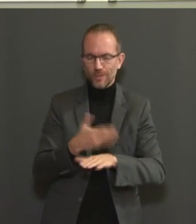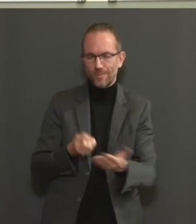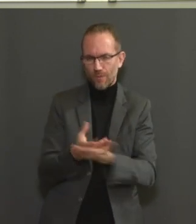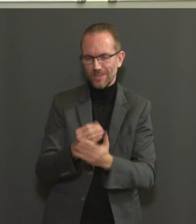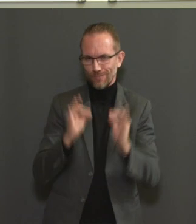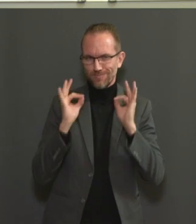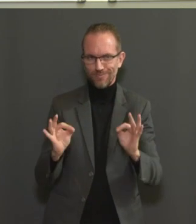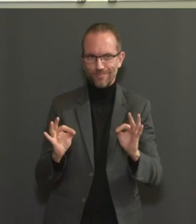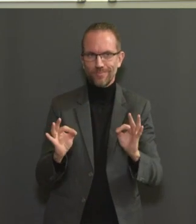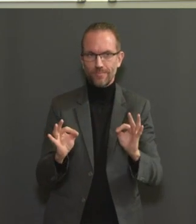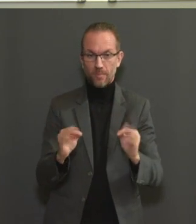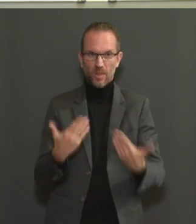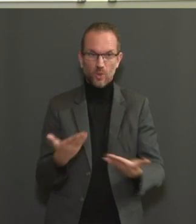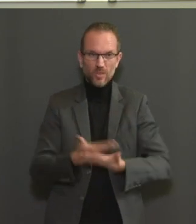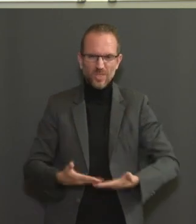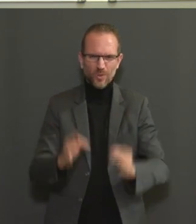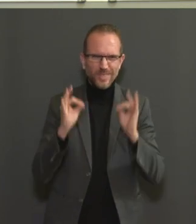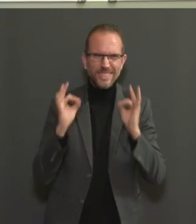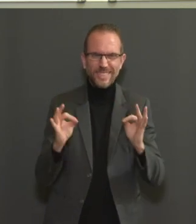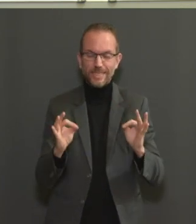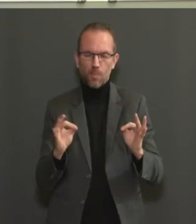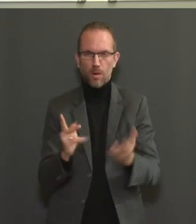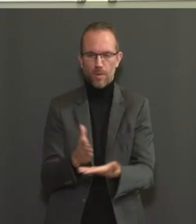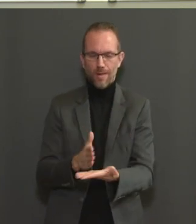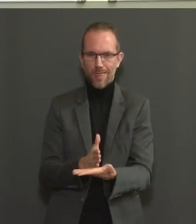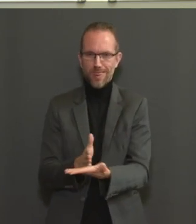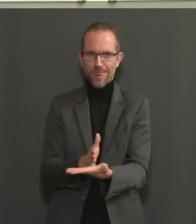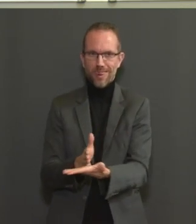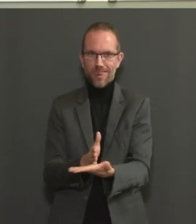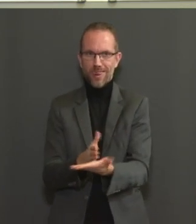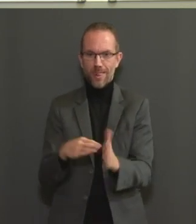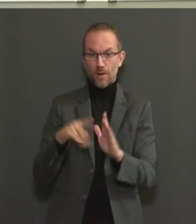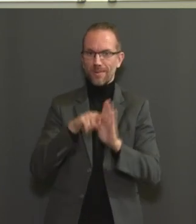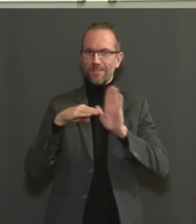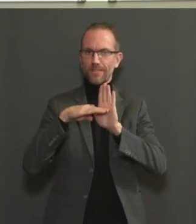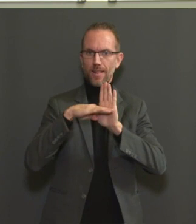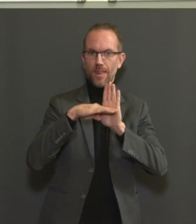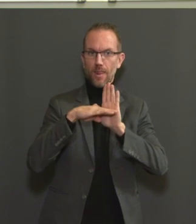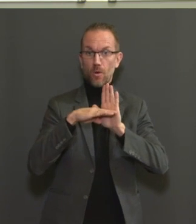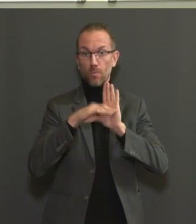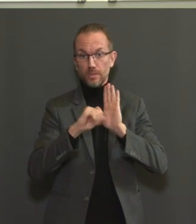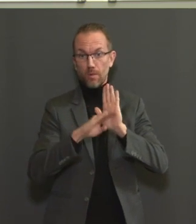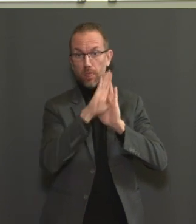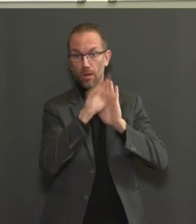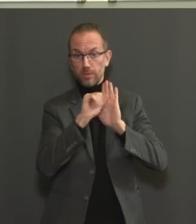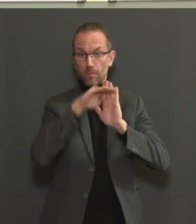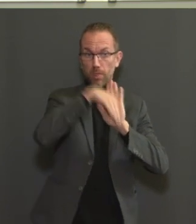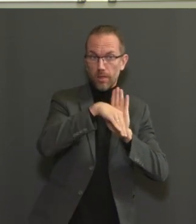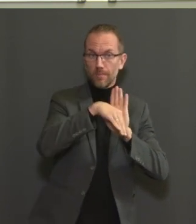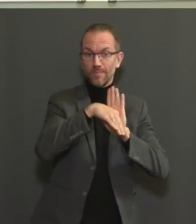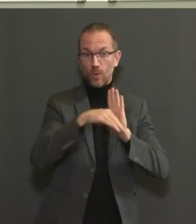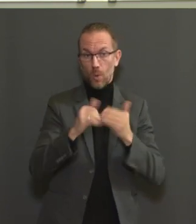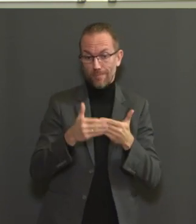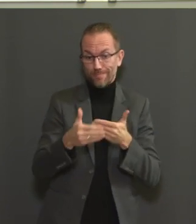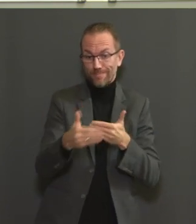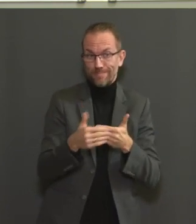deux eaux, et c'est ce qui va se passer dans les jours qui viennent qui va être crucial pour inverser une tendance que